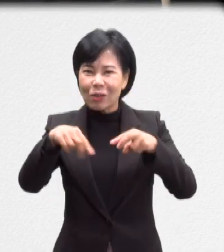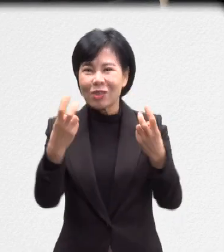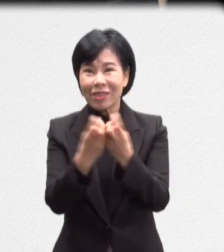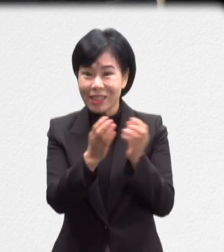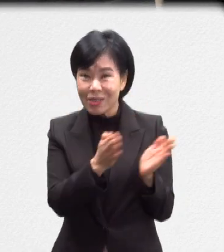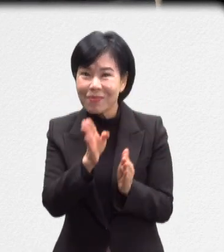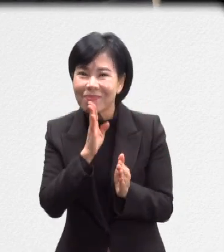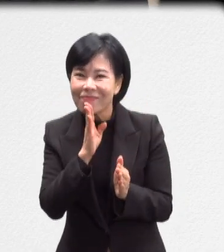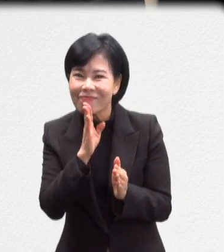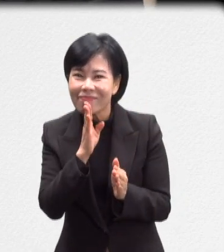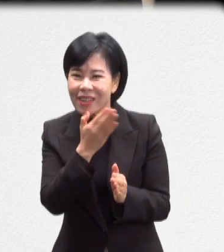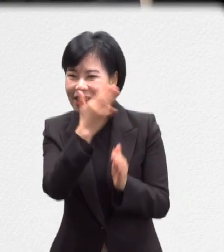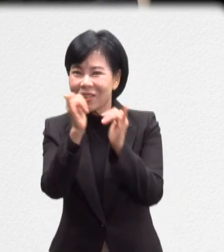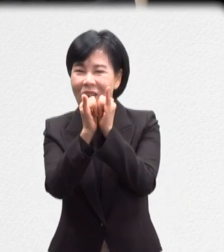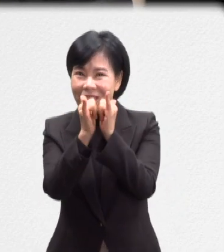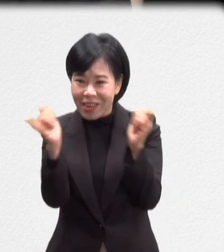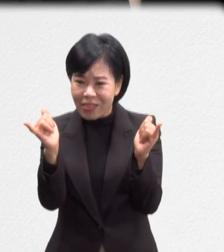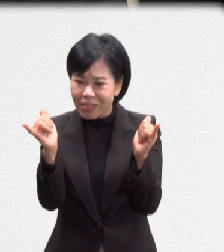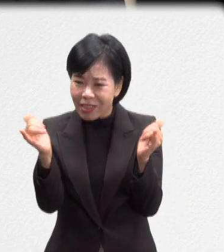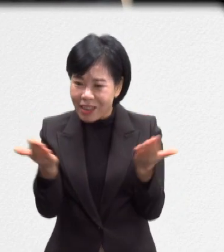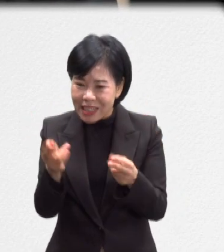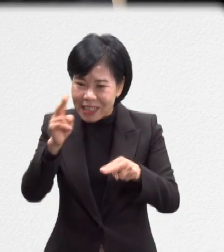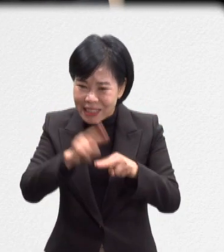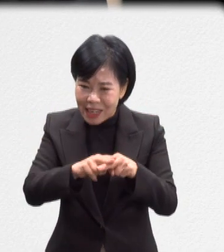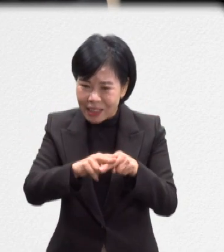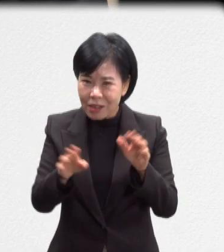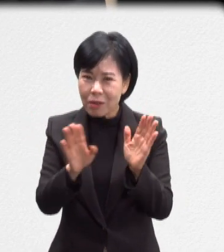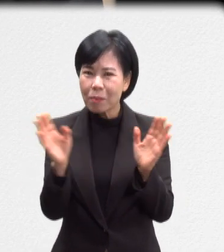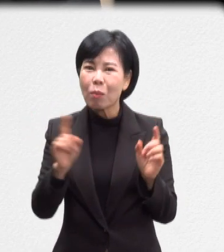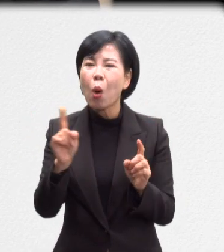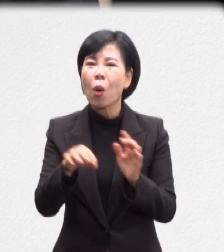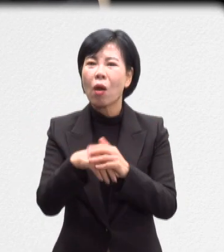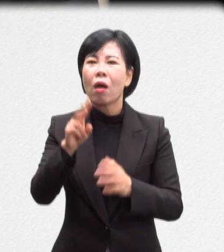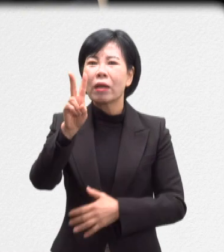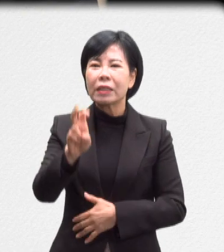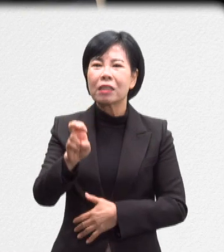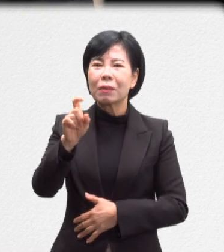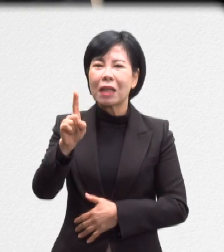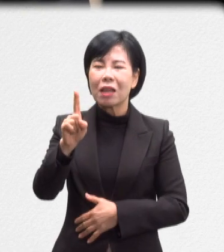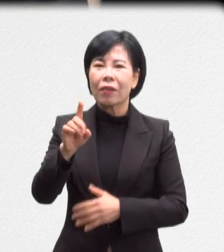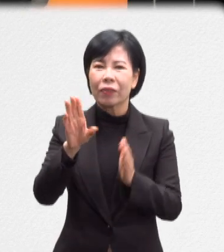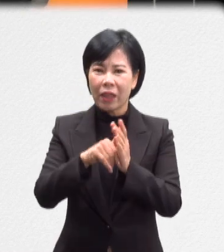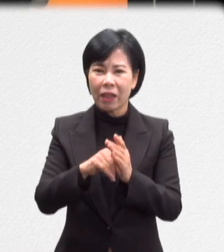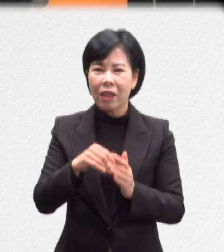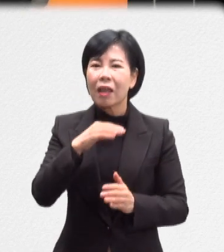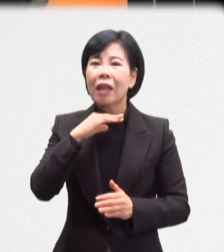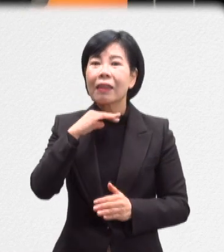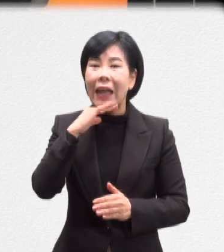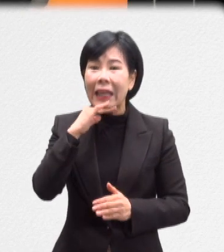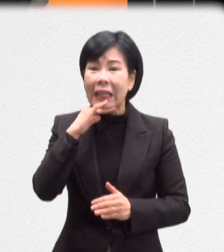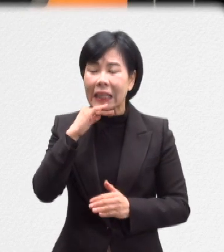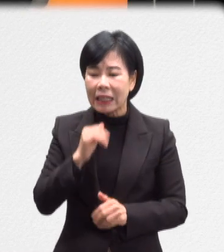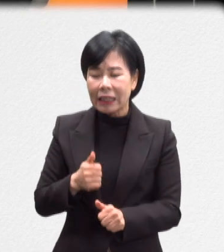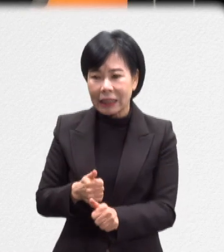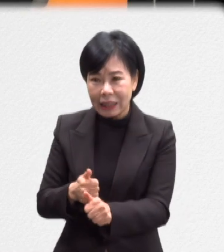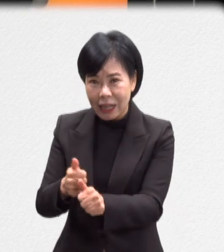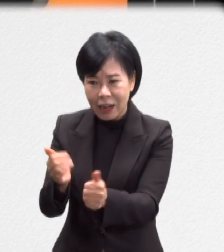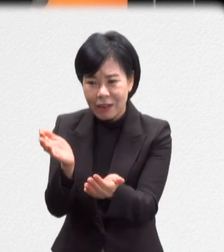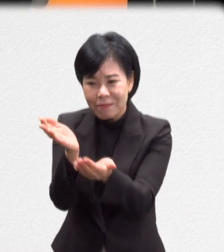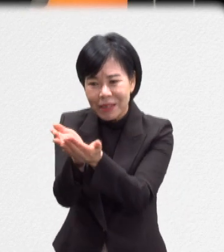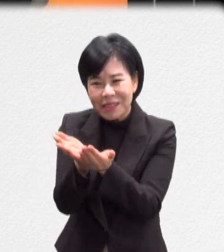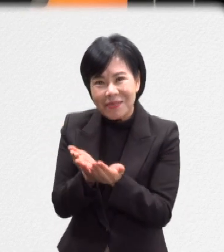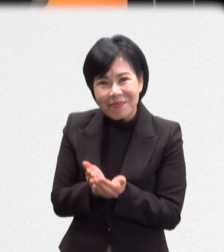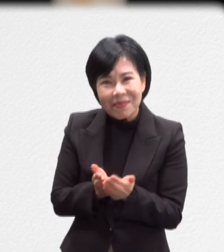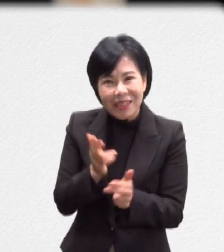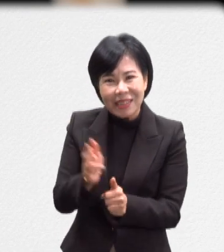계신다고요? 지금 청년이라고 하게 되면 총 계산해보면 21년입니다. 그래서 생애 주기별로 저희가 맞춤형 정책을 제공을